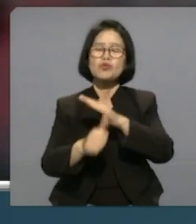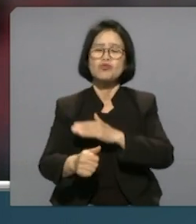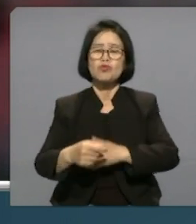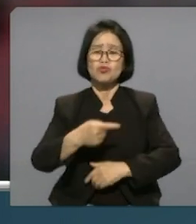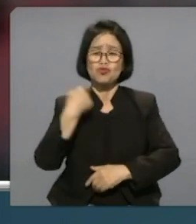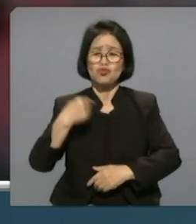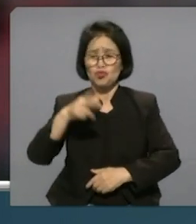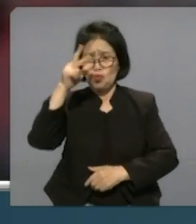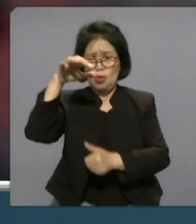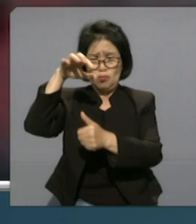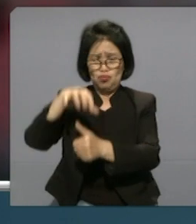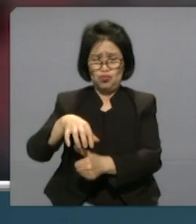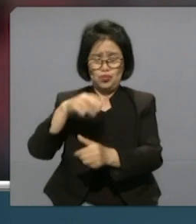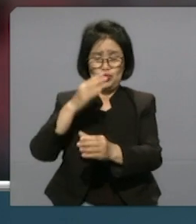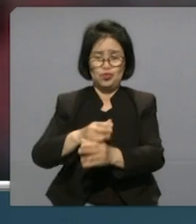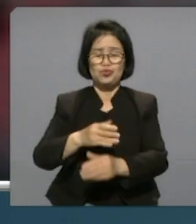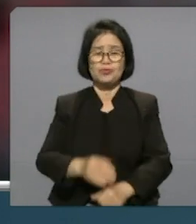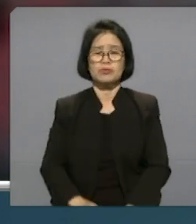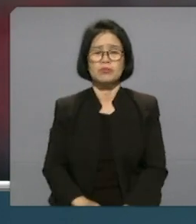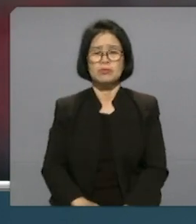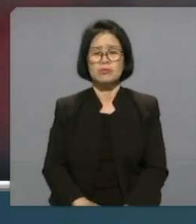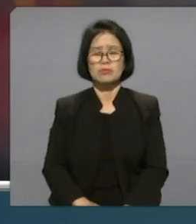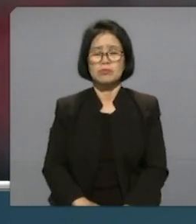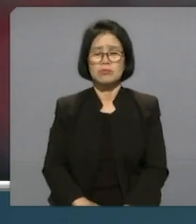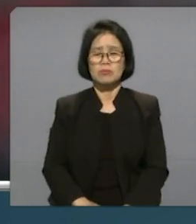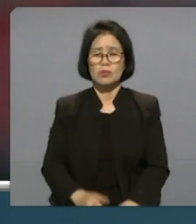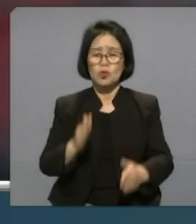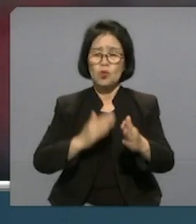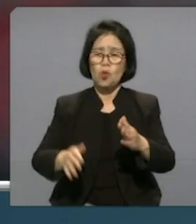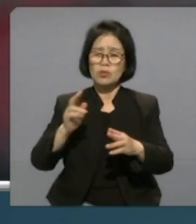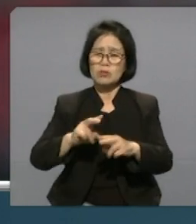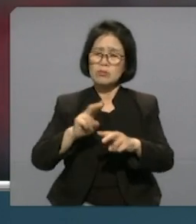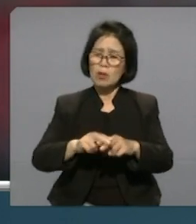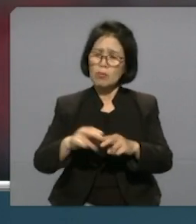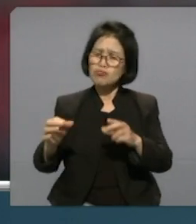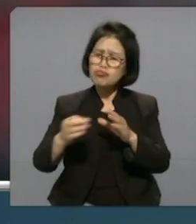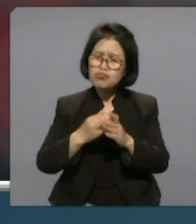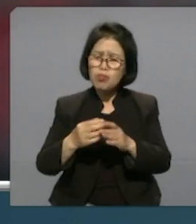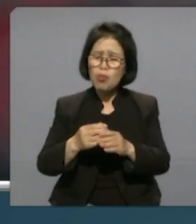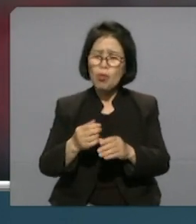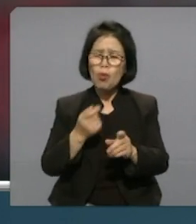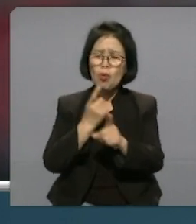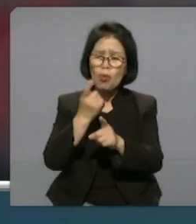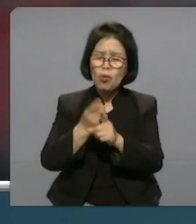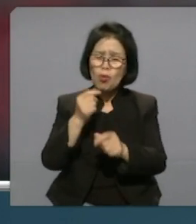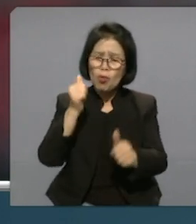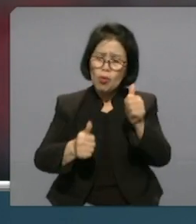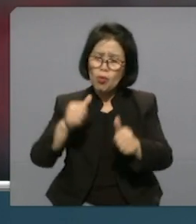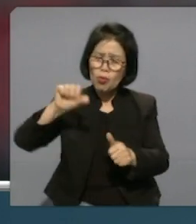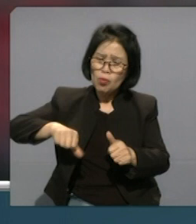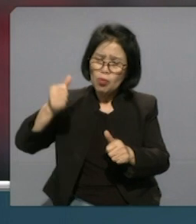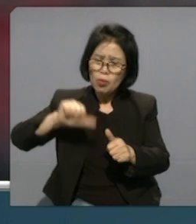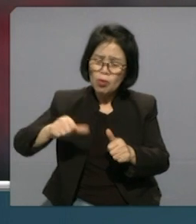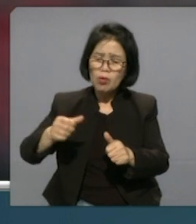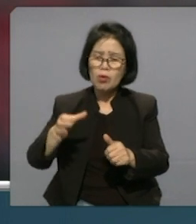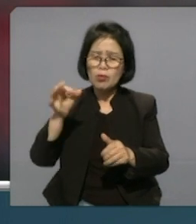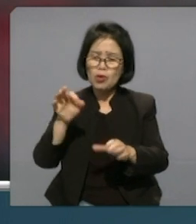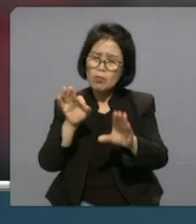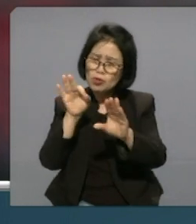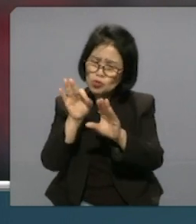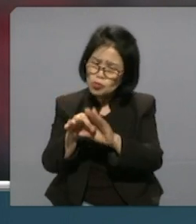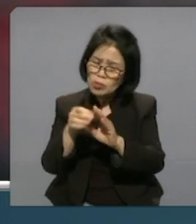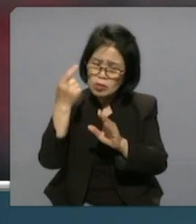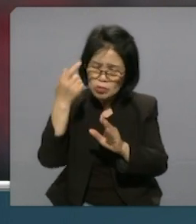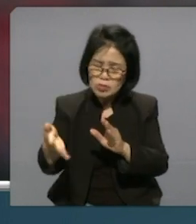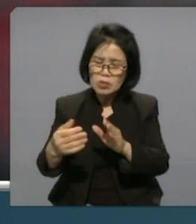공안에 구류돼 있습니다. 이 비공직자 수뢰 혐의라는데 승부 조작을 했다는 건지 뇌물을 줬다는 건지 받았다는